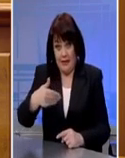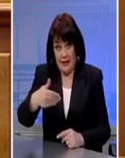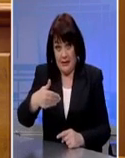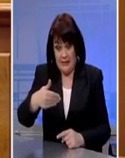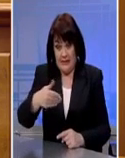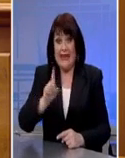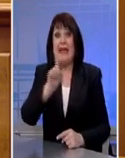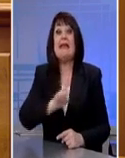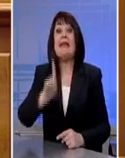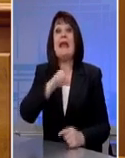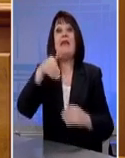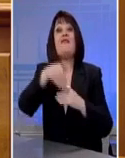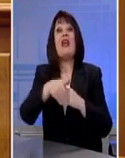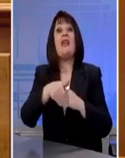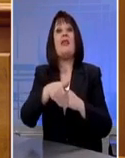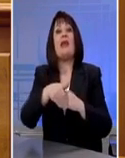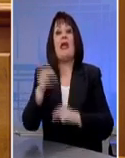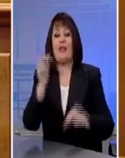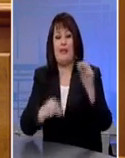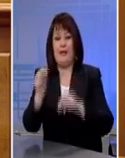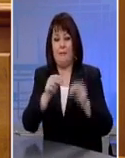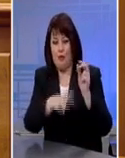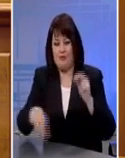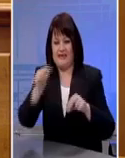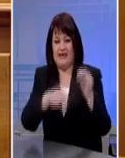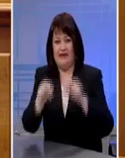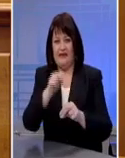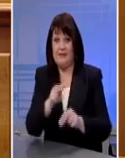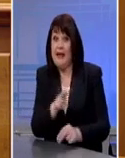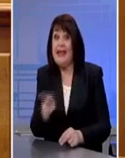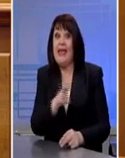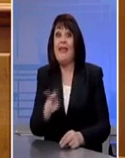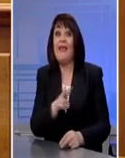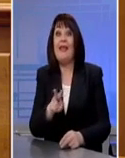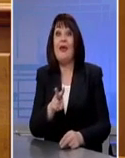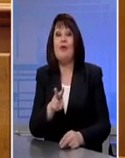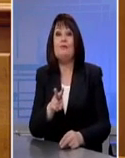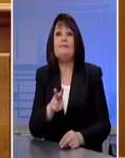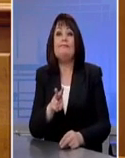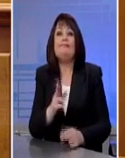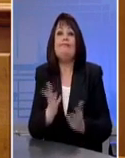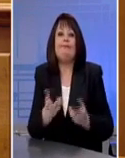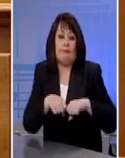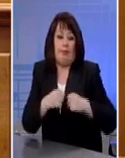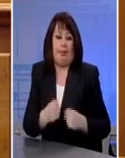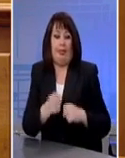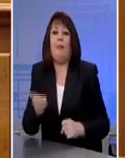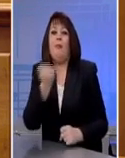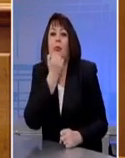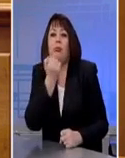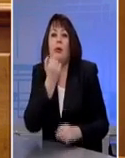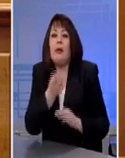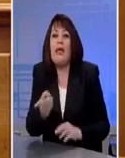της Κυριακής το βράδυ, και οι μεν και οι δε θα είναι προδομένοι. Και οι μεν και οι δε θα είναι